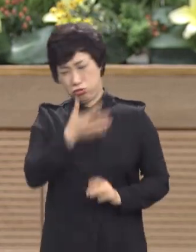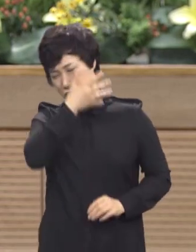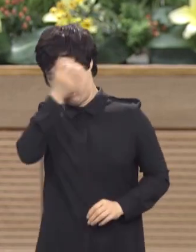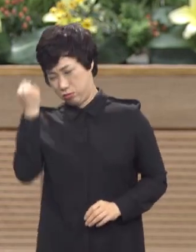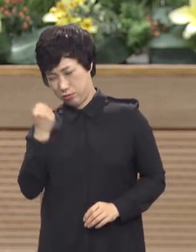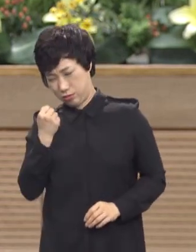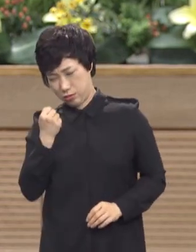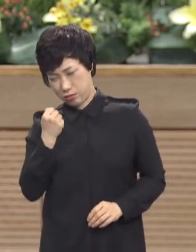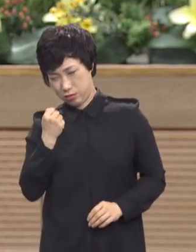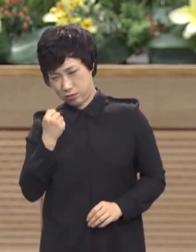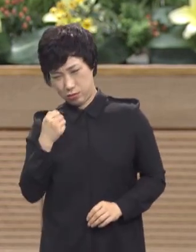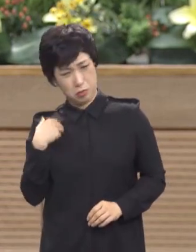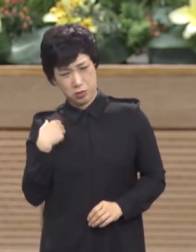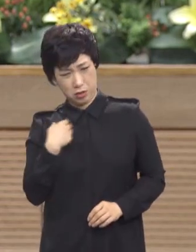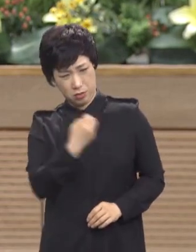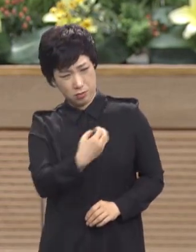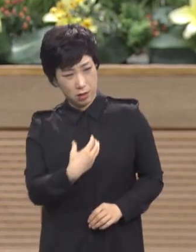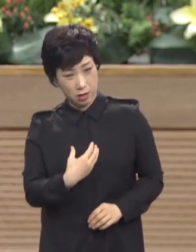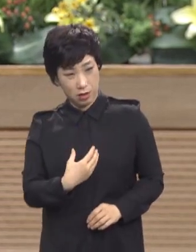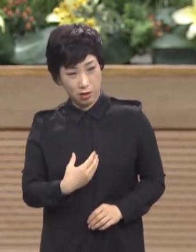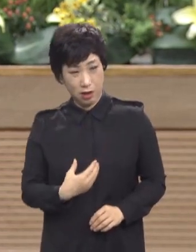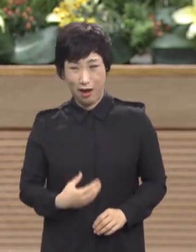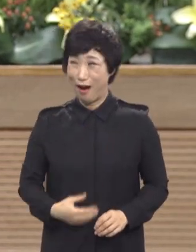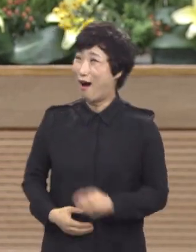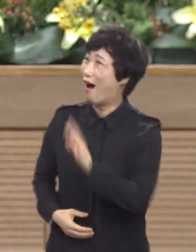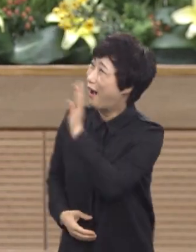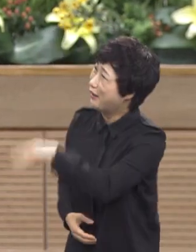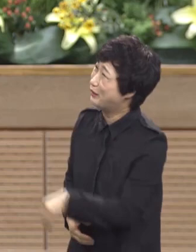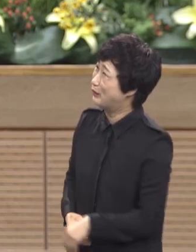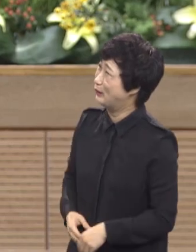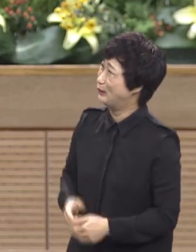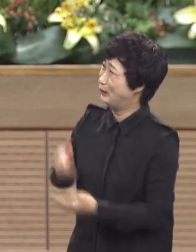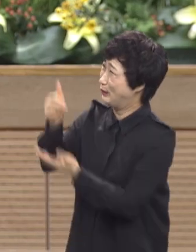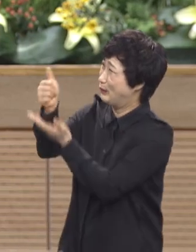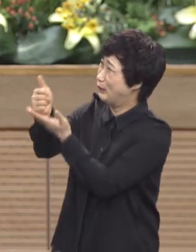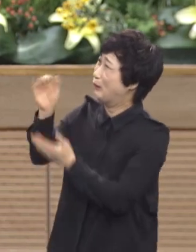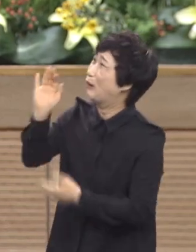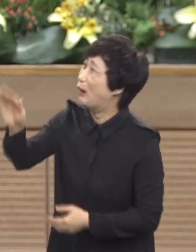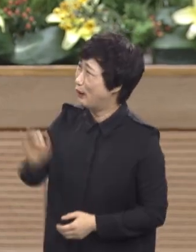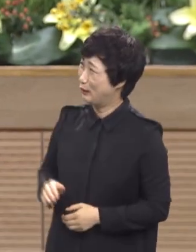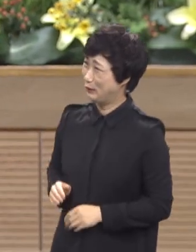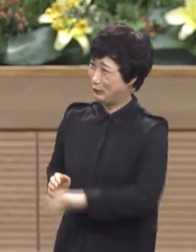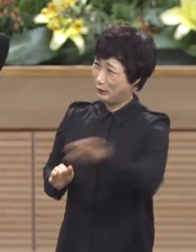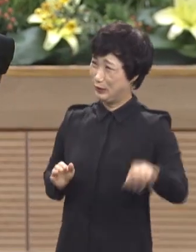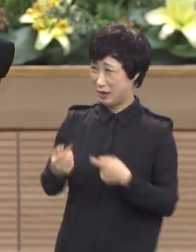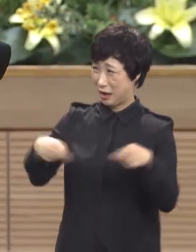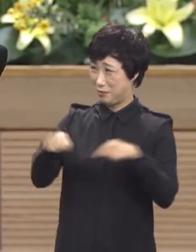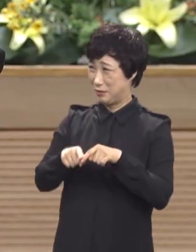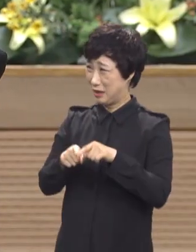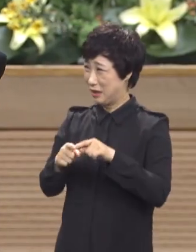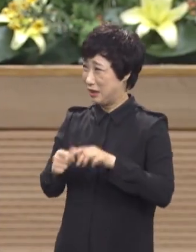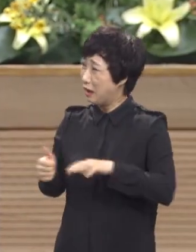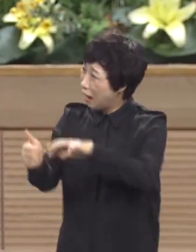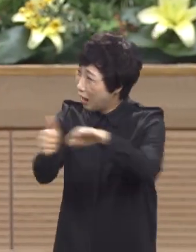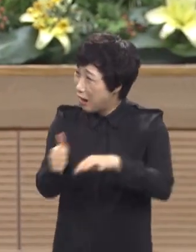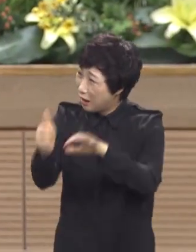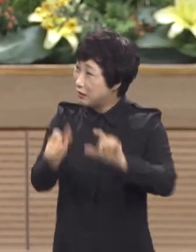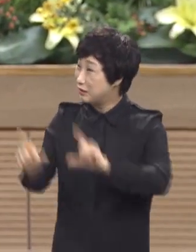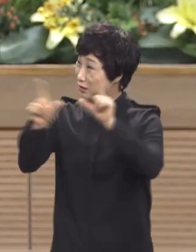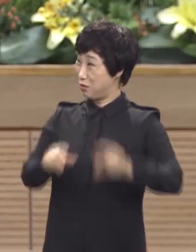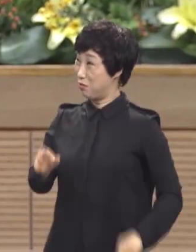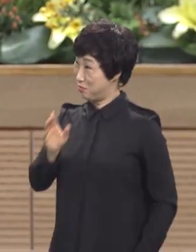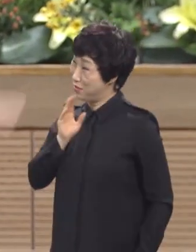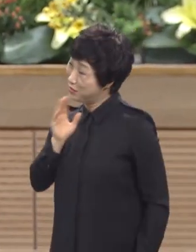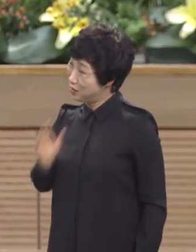것이다. 부인할 것이다. 아이고 주님, 우리하고 3년 동안이나 같이